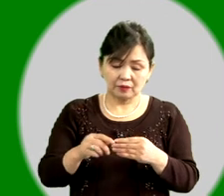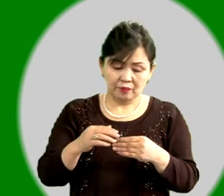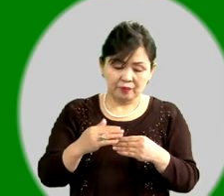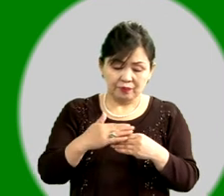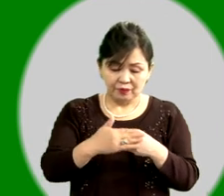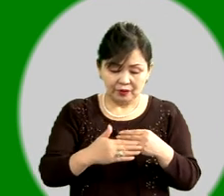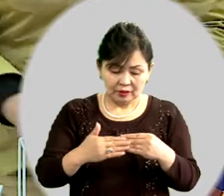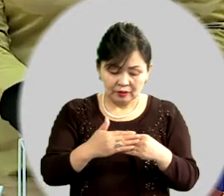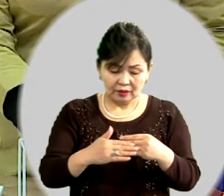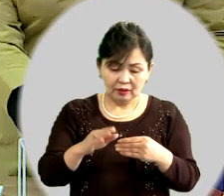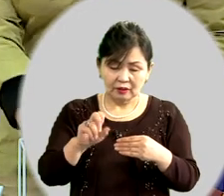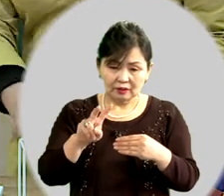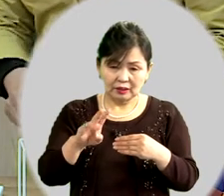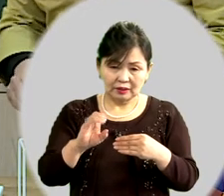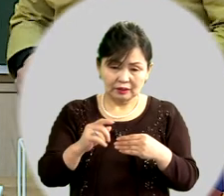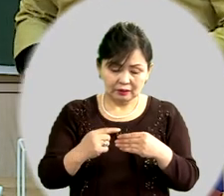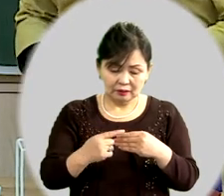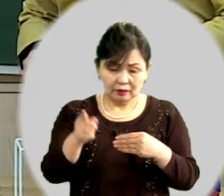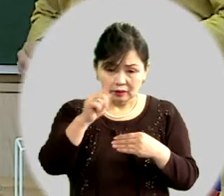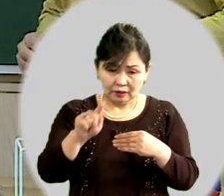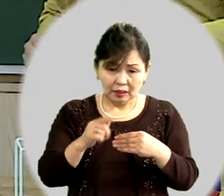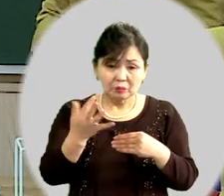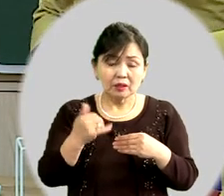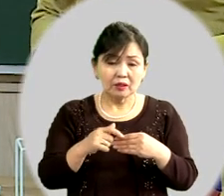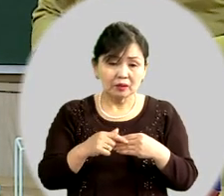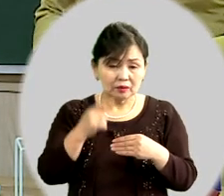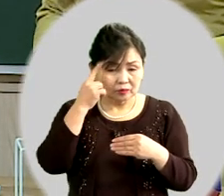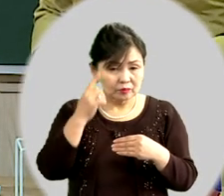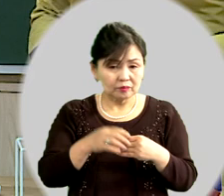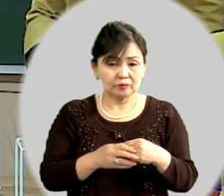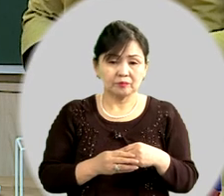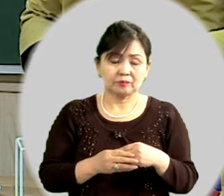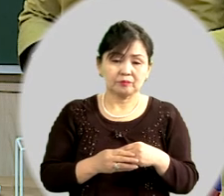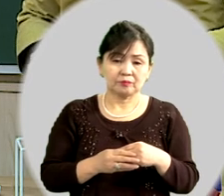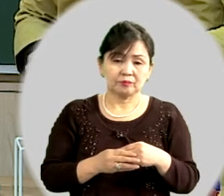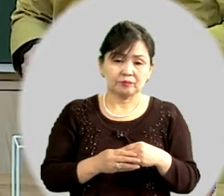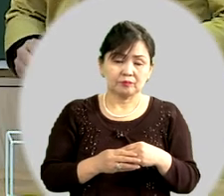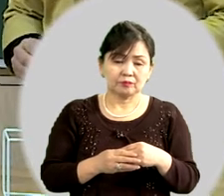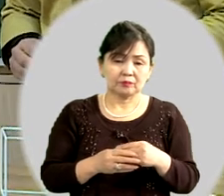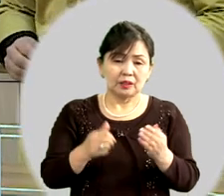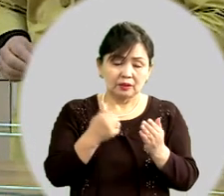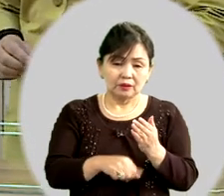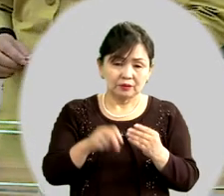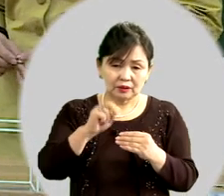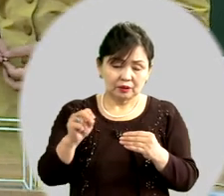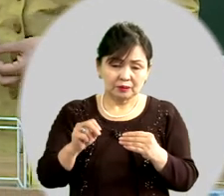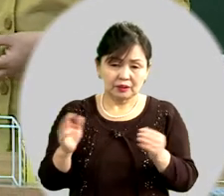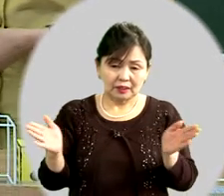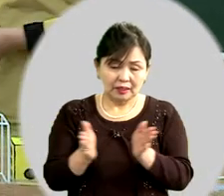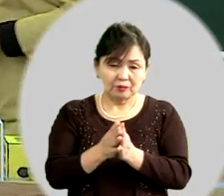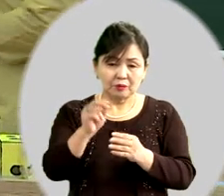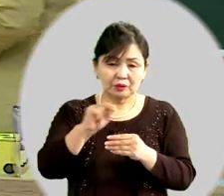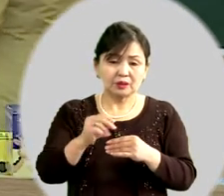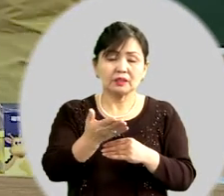талсын талбай хэмжээ. За, багш нь самбарч чи. Багш нь та нарын дэвтэрт бичих бодлогуудыг самбарт хамтдаа бичиж явах болно.